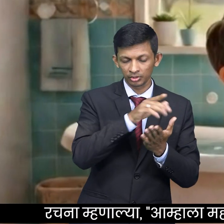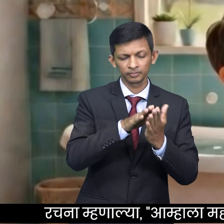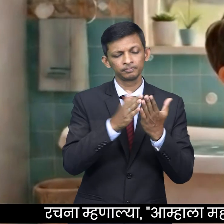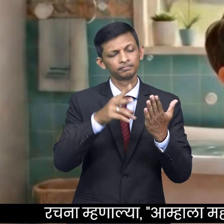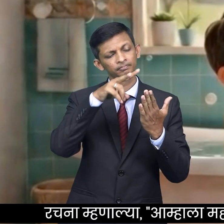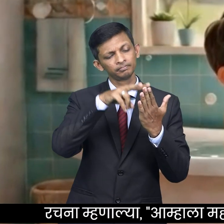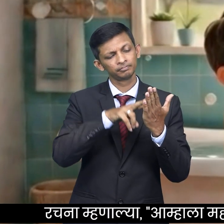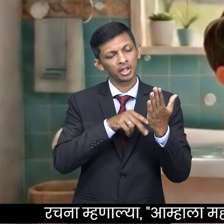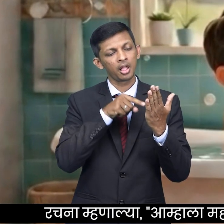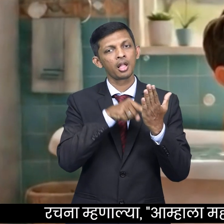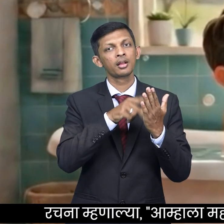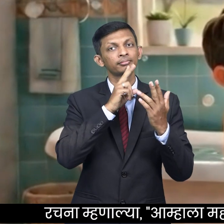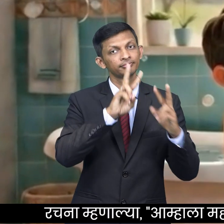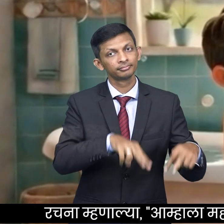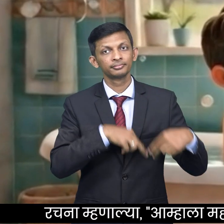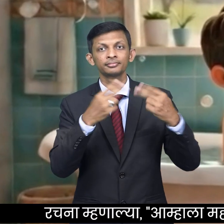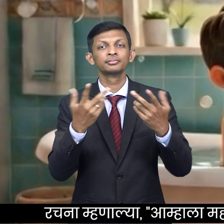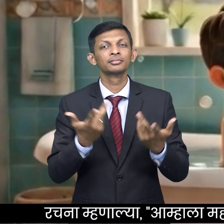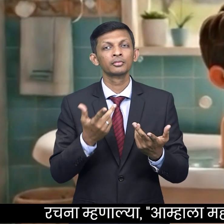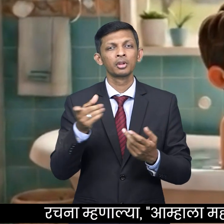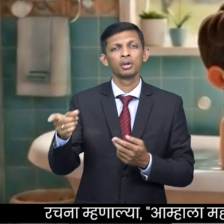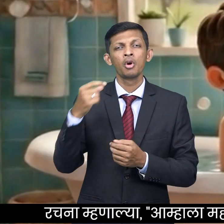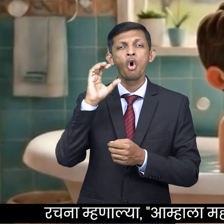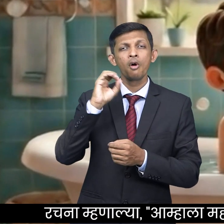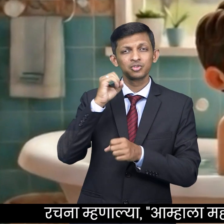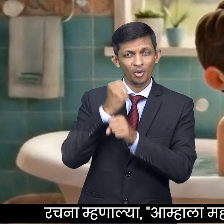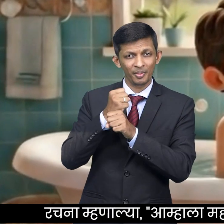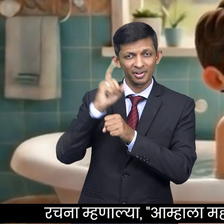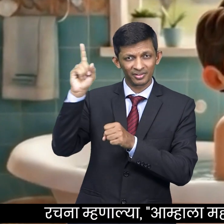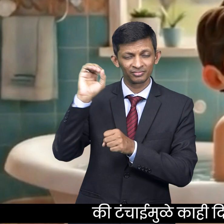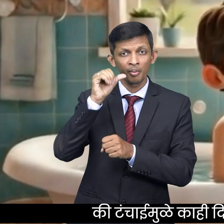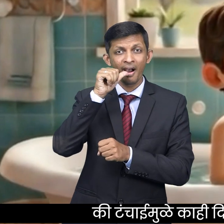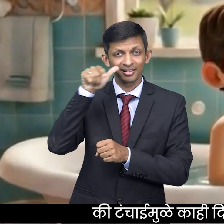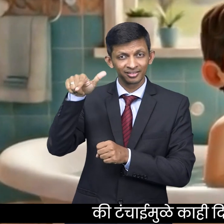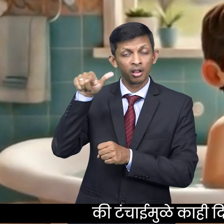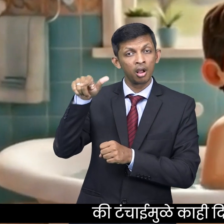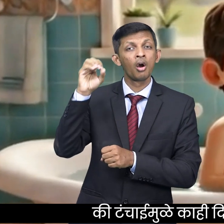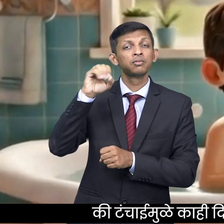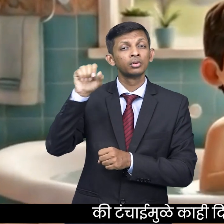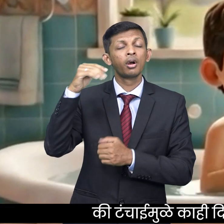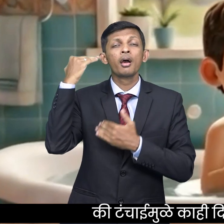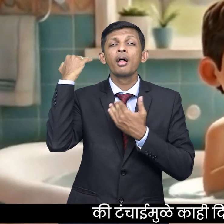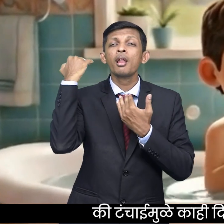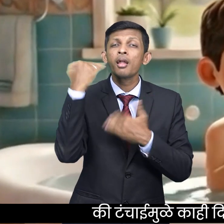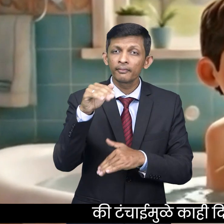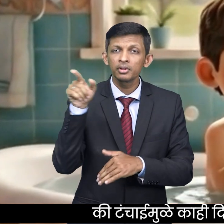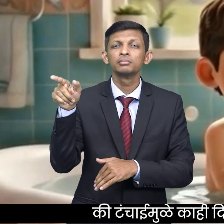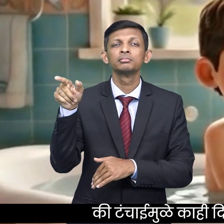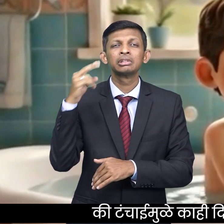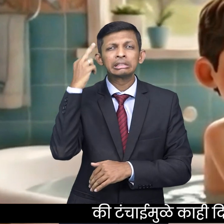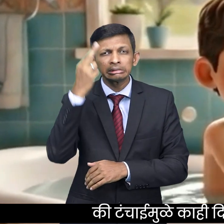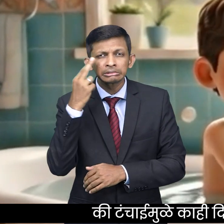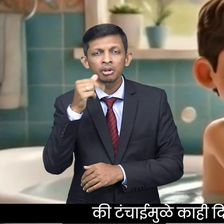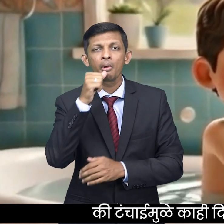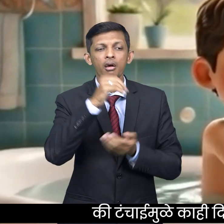रचना म्हणाल्या, आम्हाला महानगरपालिका कार्यालयाकडून सूचना मिळाली आहे की टंचाईमुळे काही दिवस मर्यादित तास पाणी